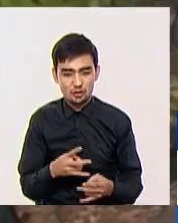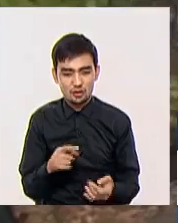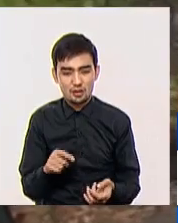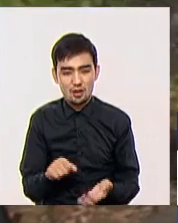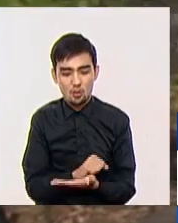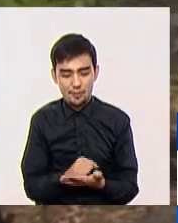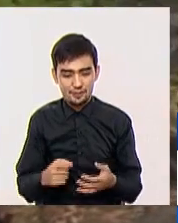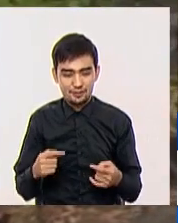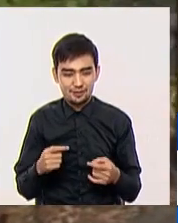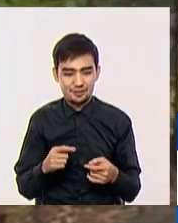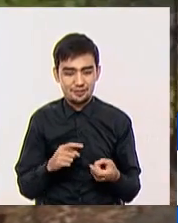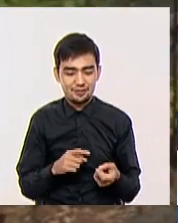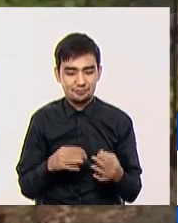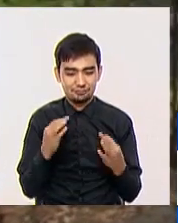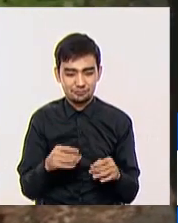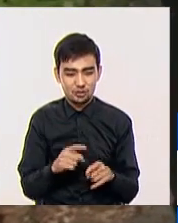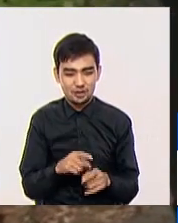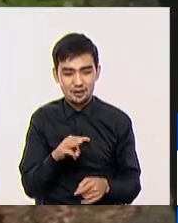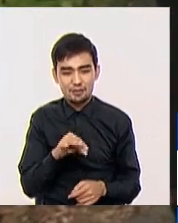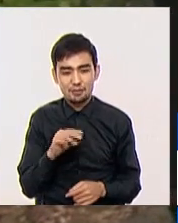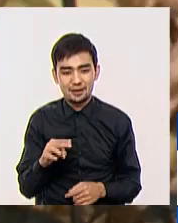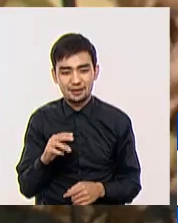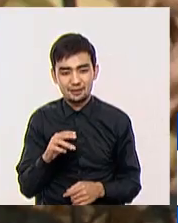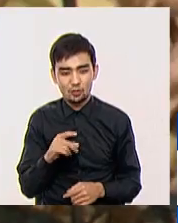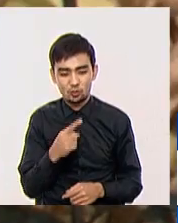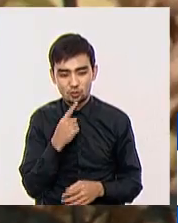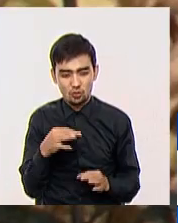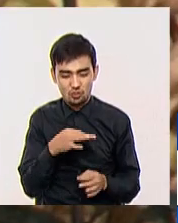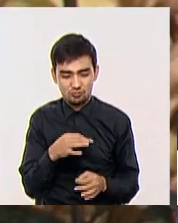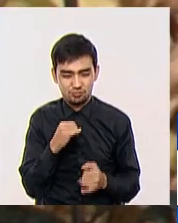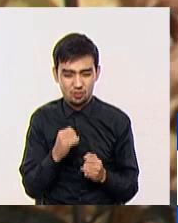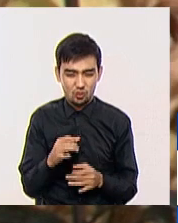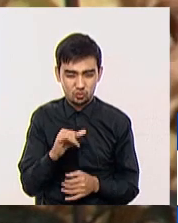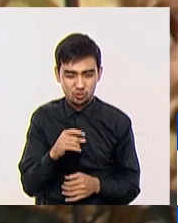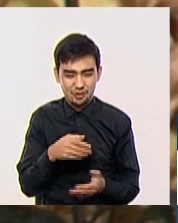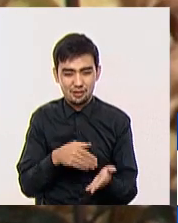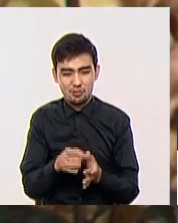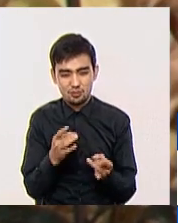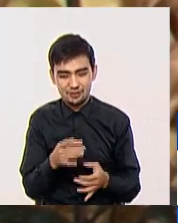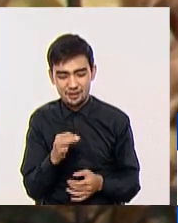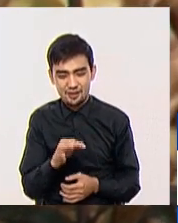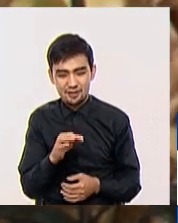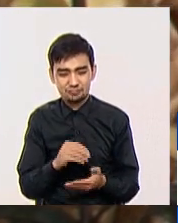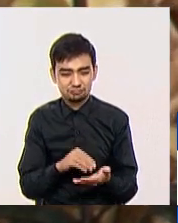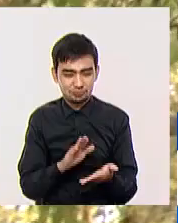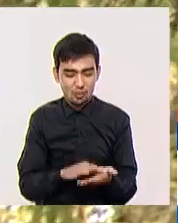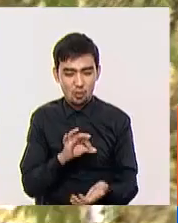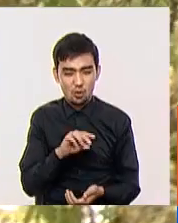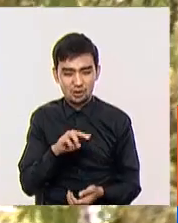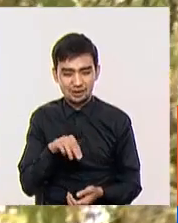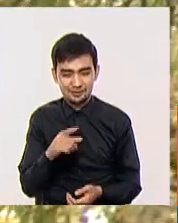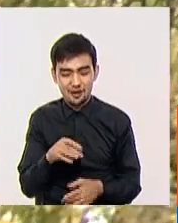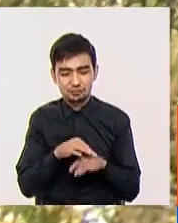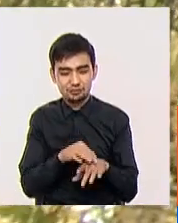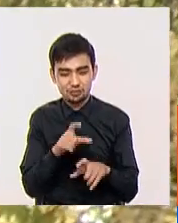соответствия. В Минтруда советуют просто отказываться от плохих услуг и приспособлений и оставлять отзывы. Мол, тогда поставщику